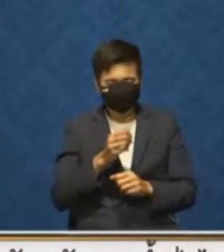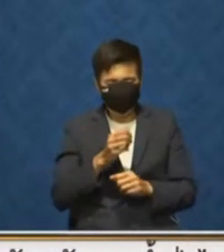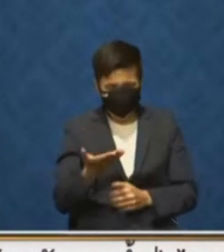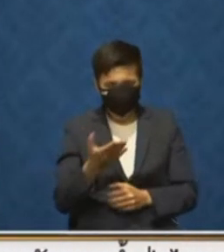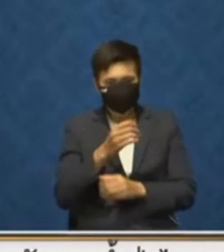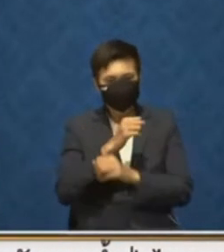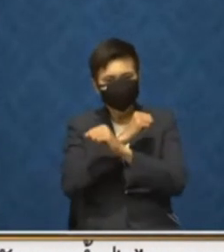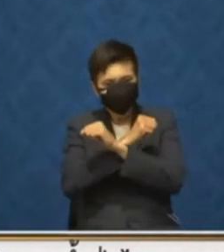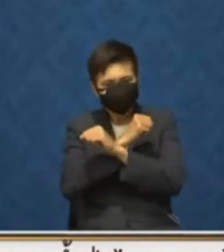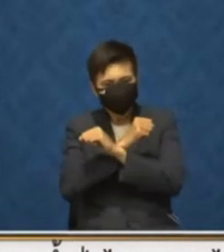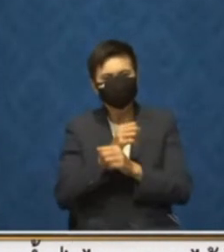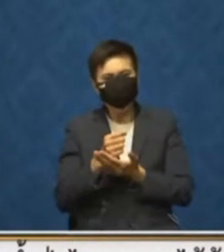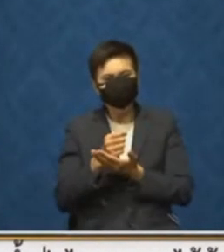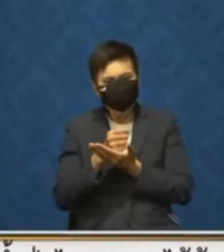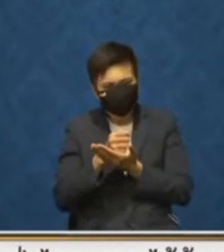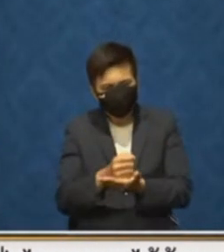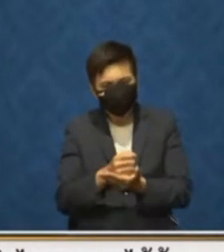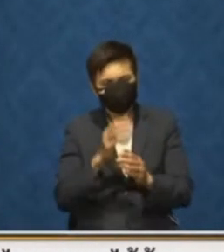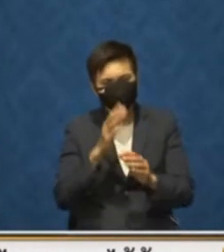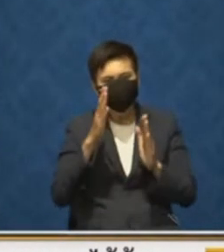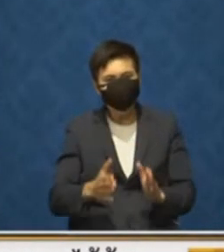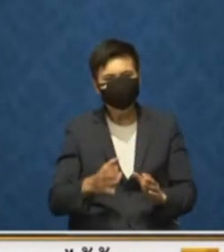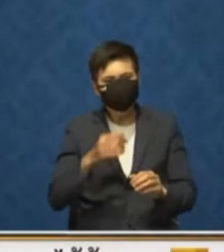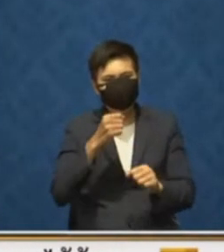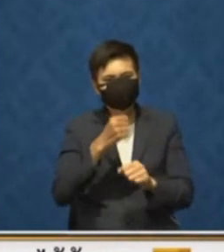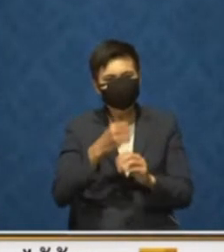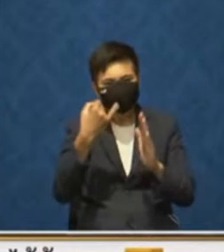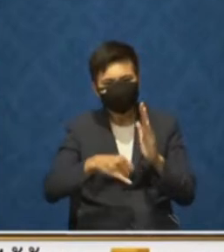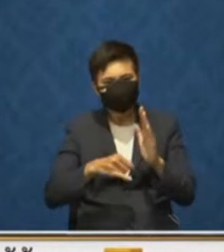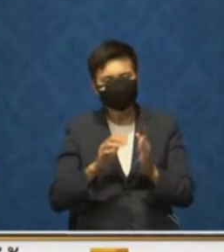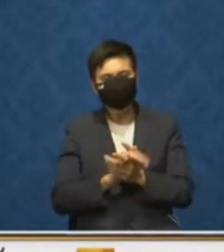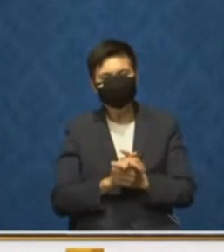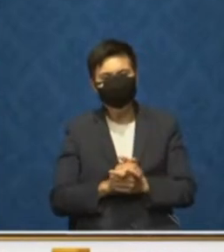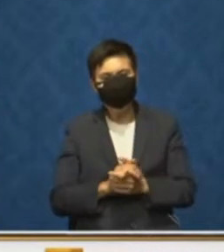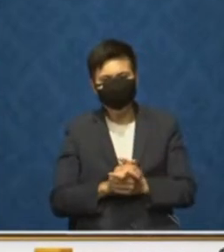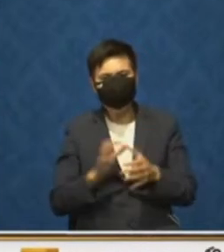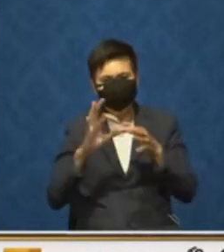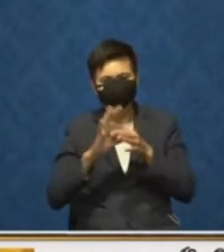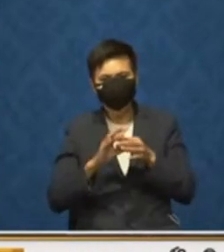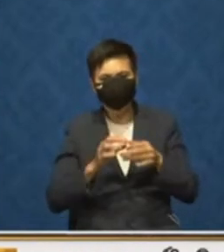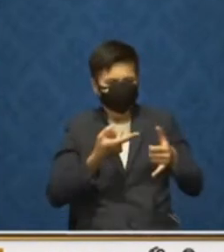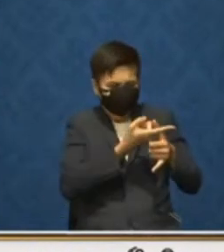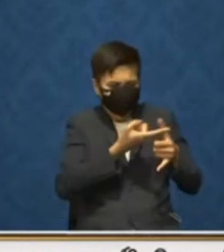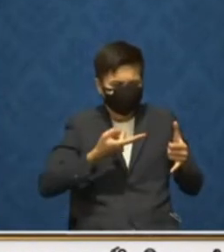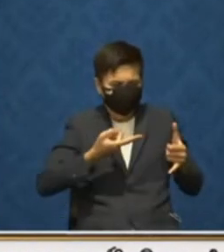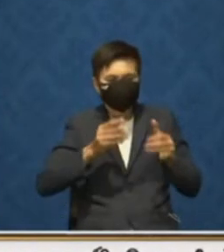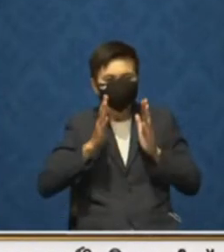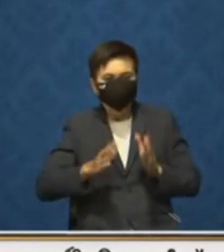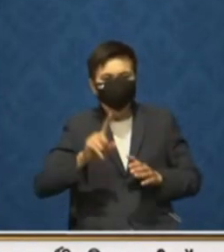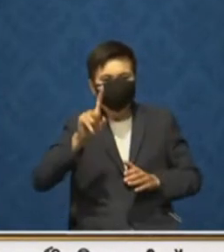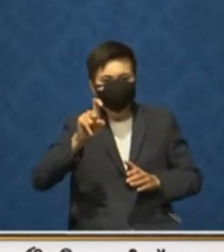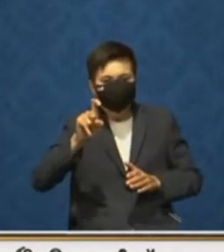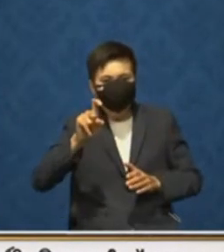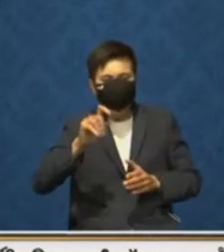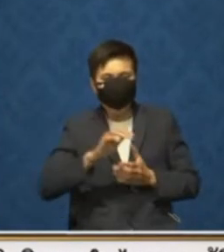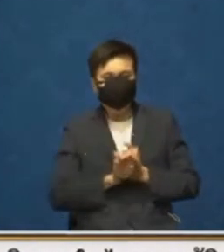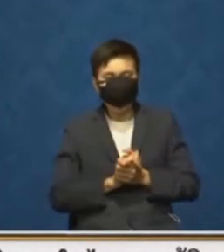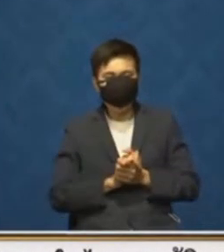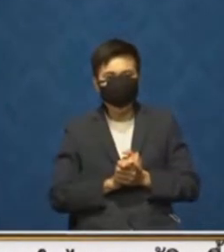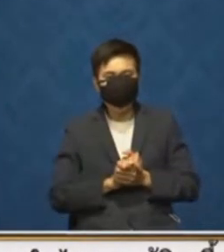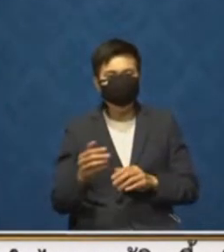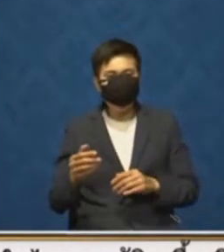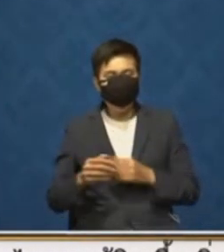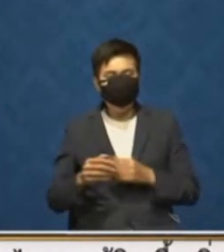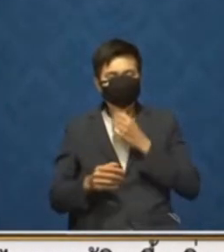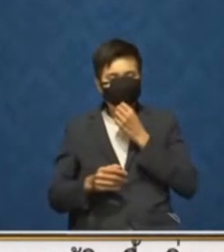ท่านช่วยเหลือผู้ต้องหาในคดีฆาตกรรมที่เป็นผู้ใต้บังคับบัญชาของท่านความให้กระบวน